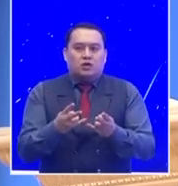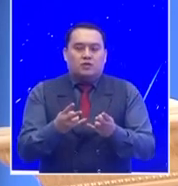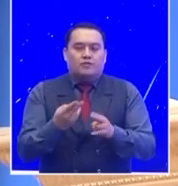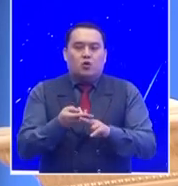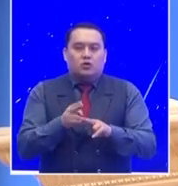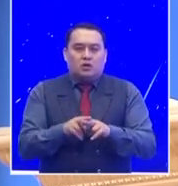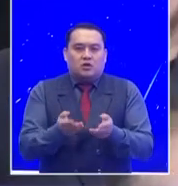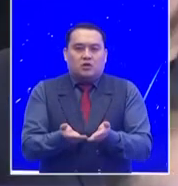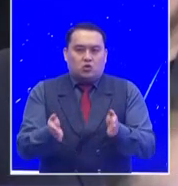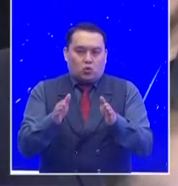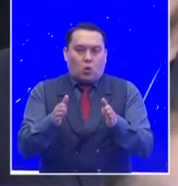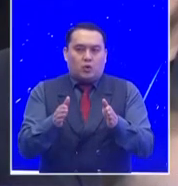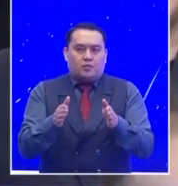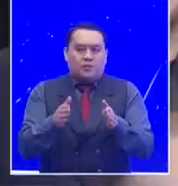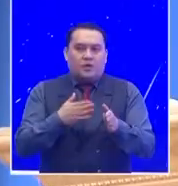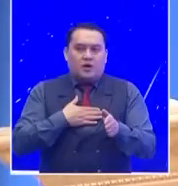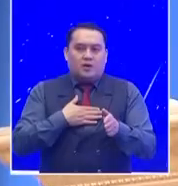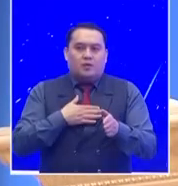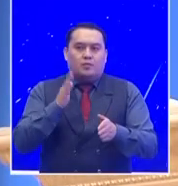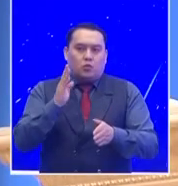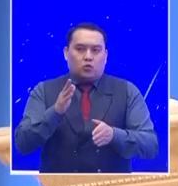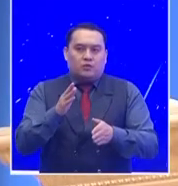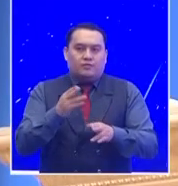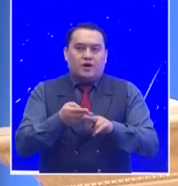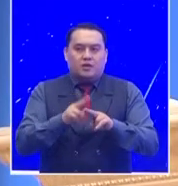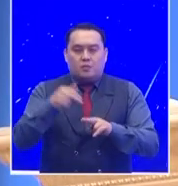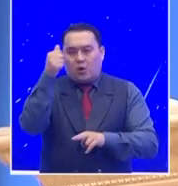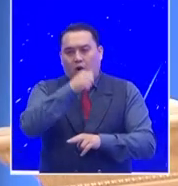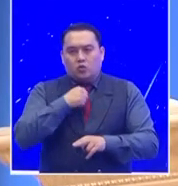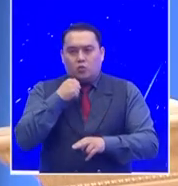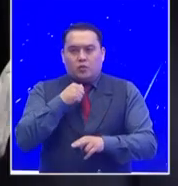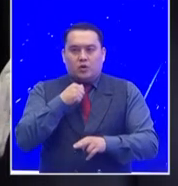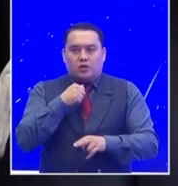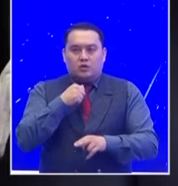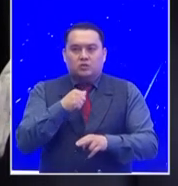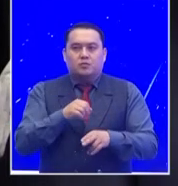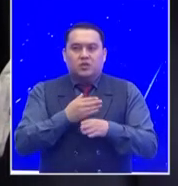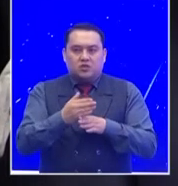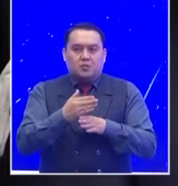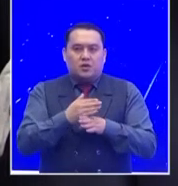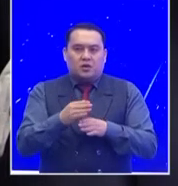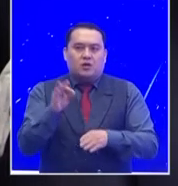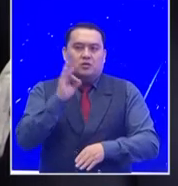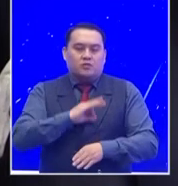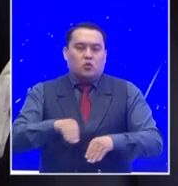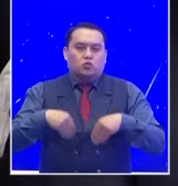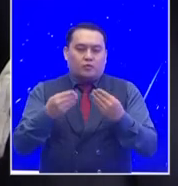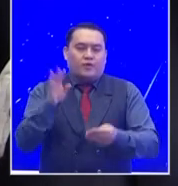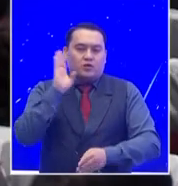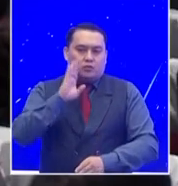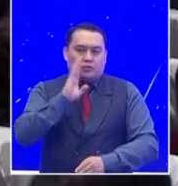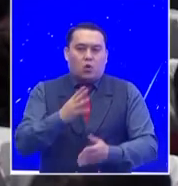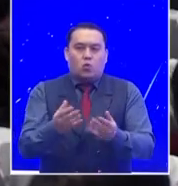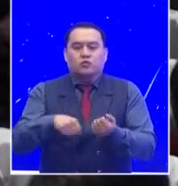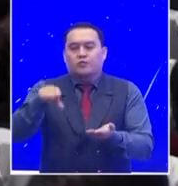этот проект у нас будет делаться, мы параллельно будем в этом году по земляным брусам воду пускать. В свою очередь, аким области Амандык Баталов,